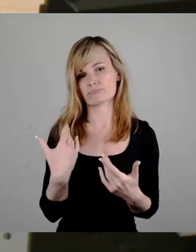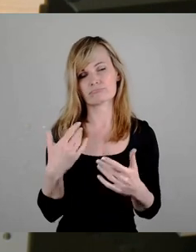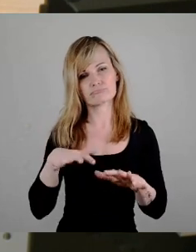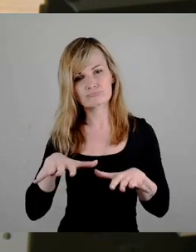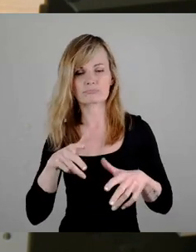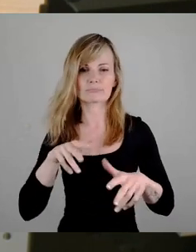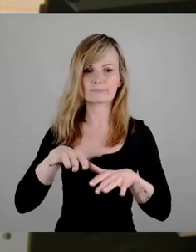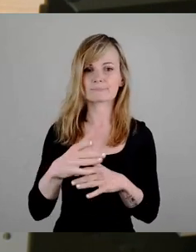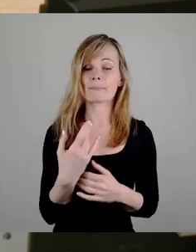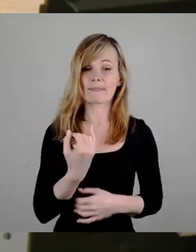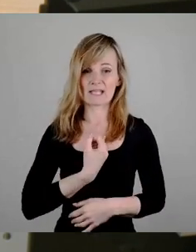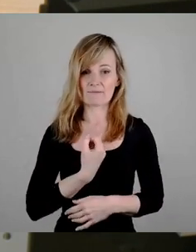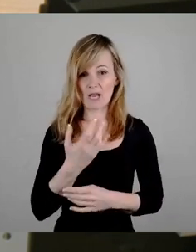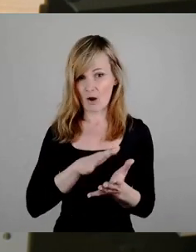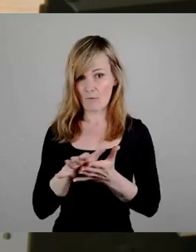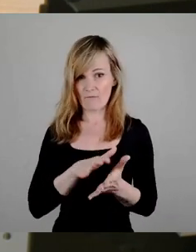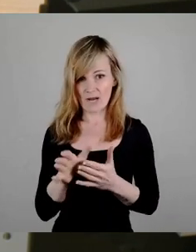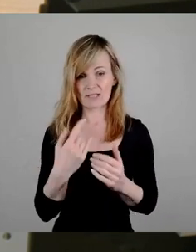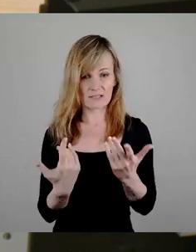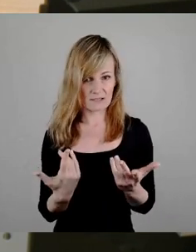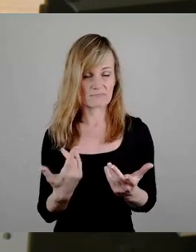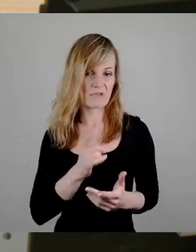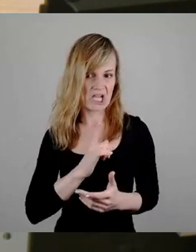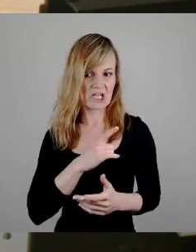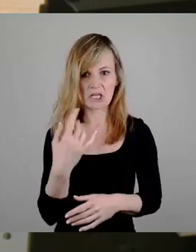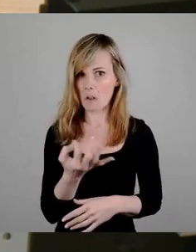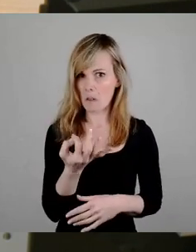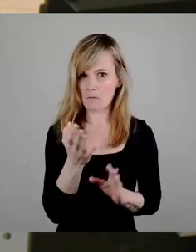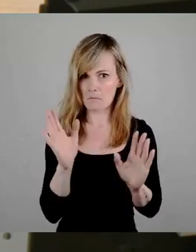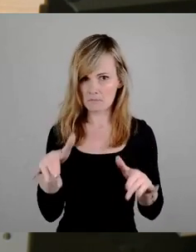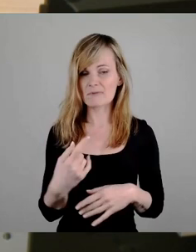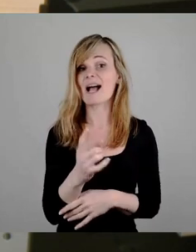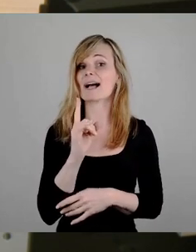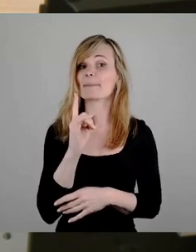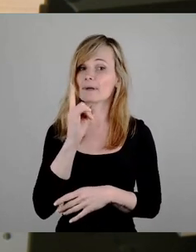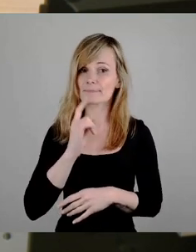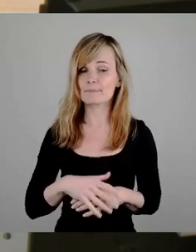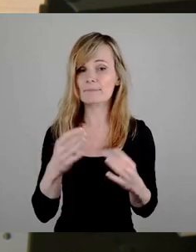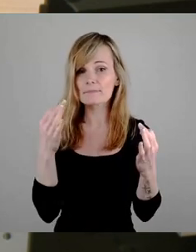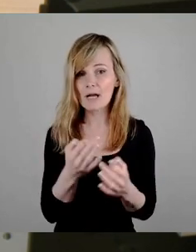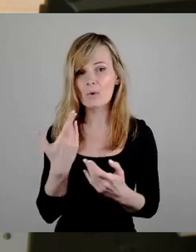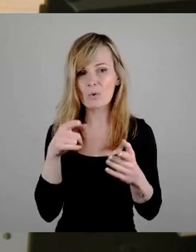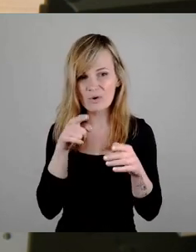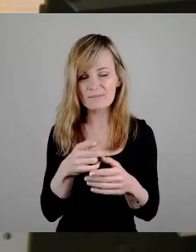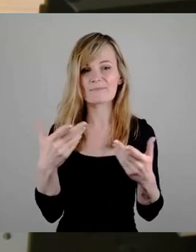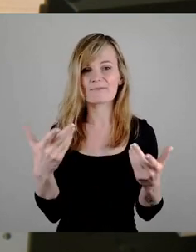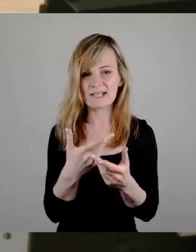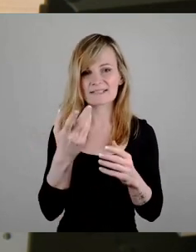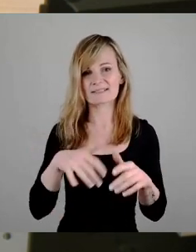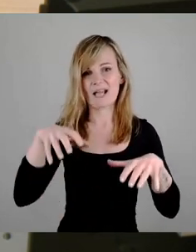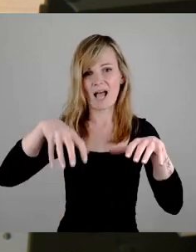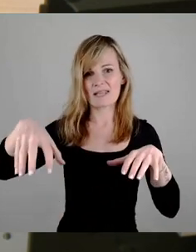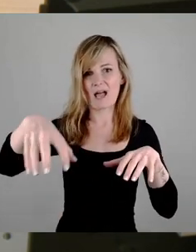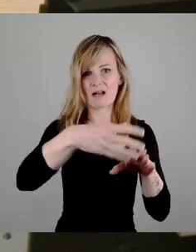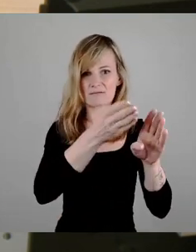individuelle Aufwand relativ gering. Allerdings braucht es eben dazu Anlagen und